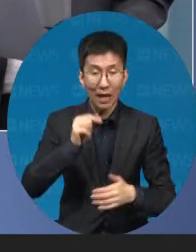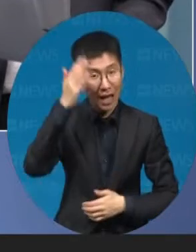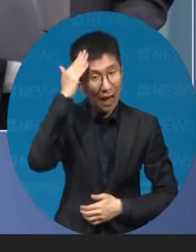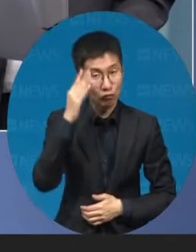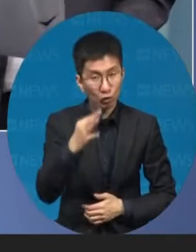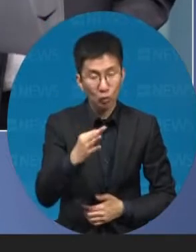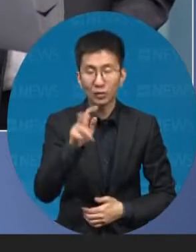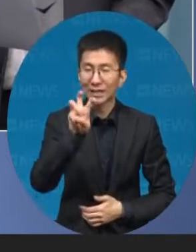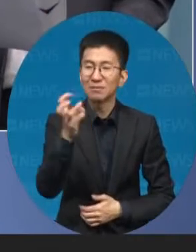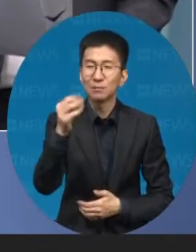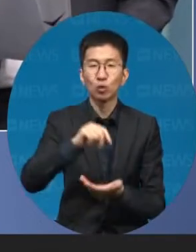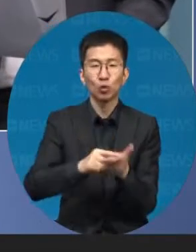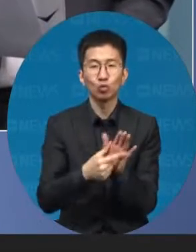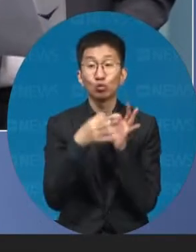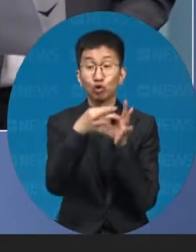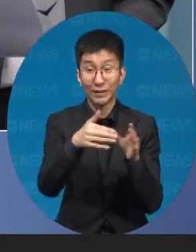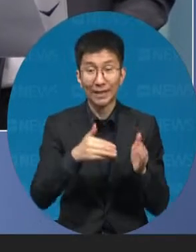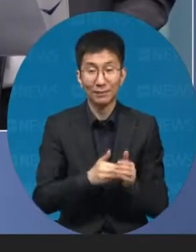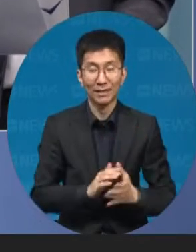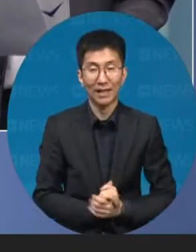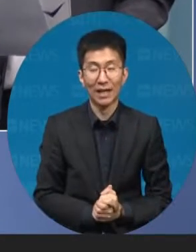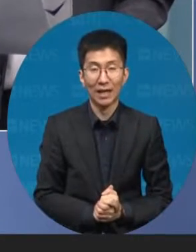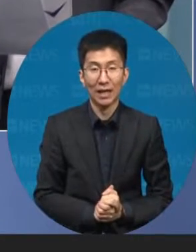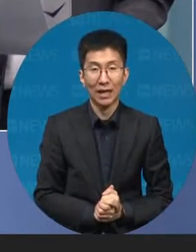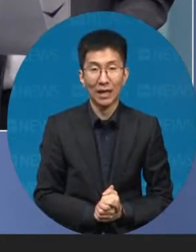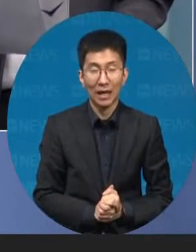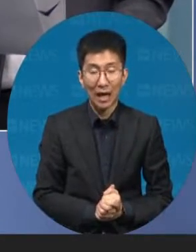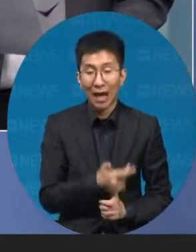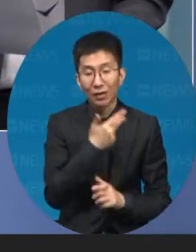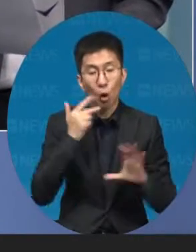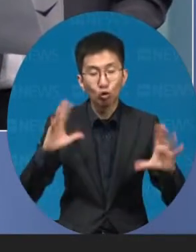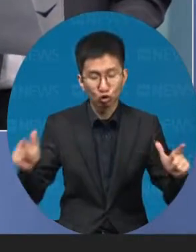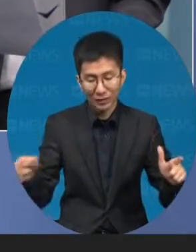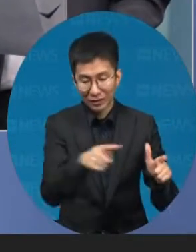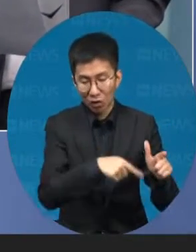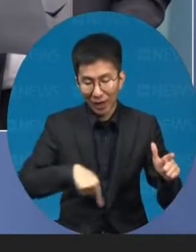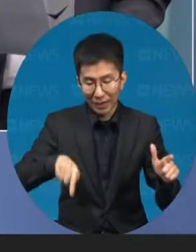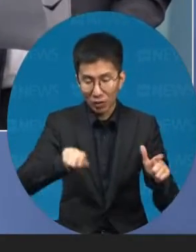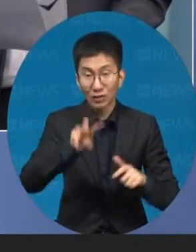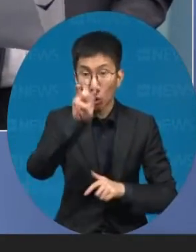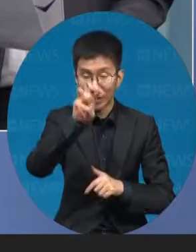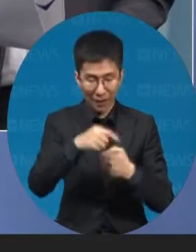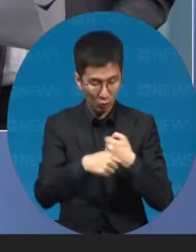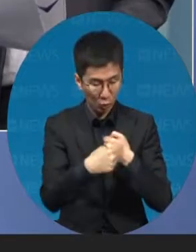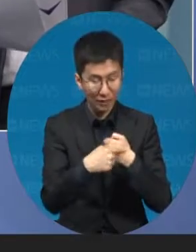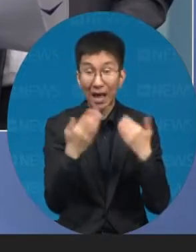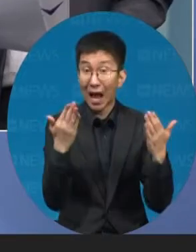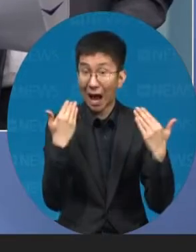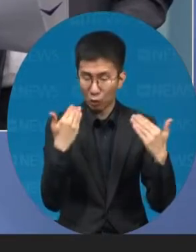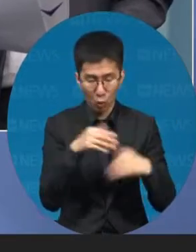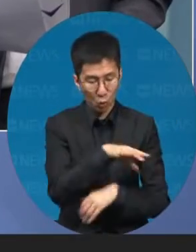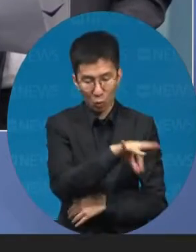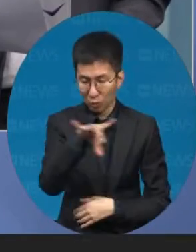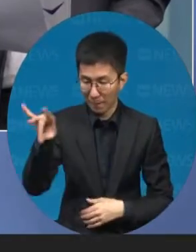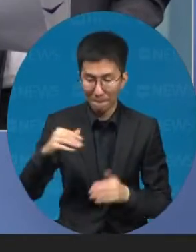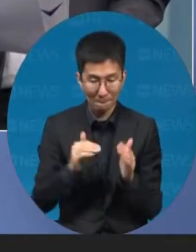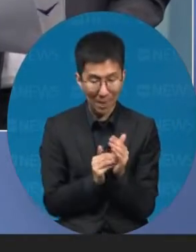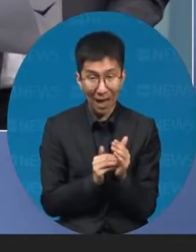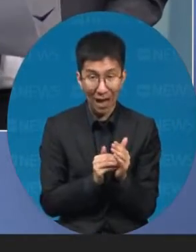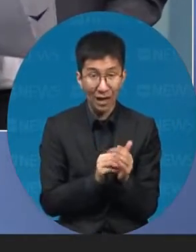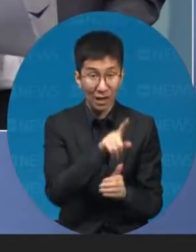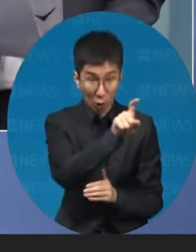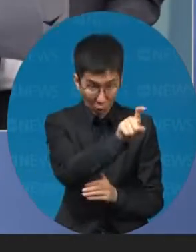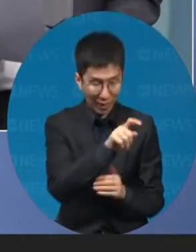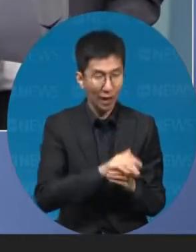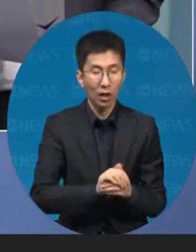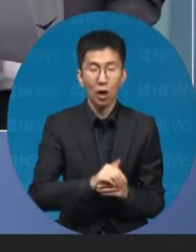약 30억 원의 투자 했는데요 웨스트 요크셔 브래드포드 에 있는 30개 초등 학교를 선정해 이건 지열 곳에는 헤파 필터를